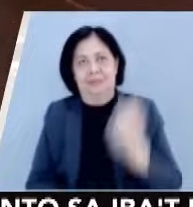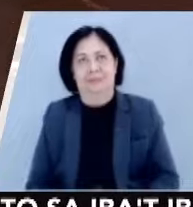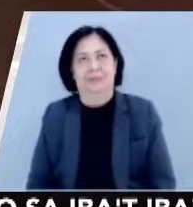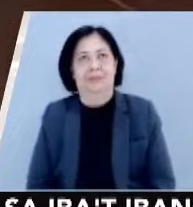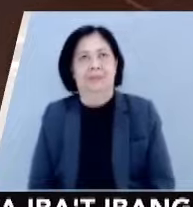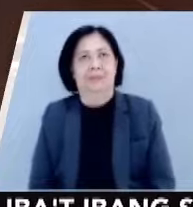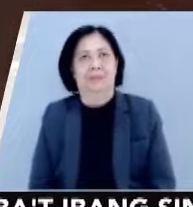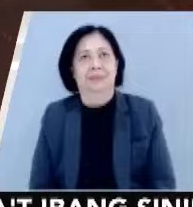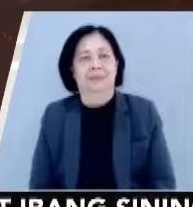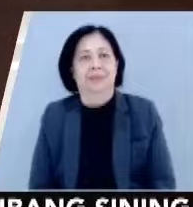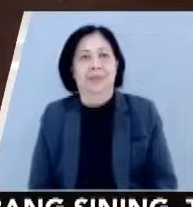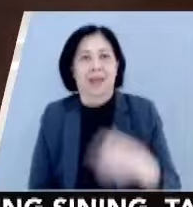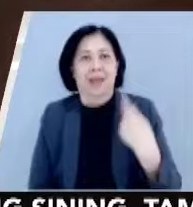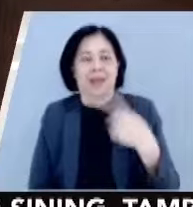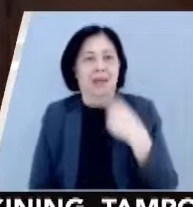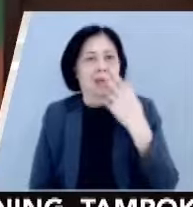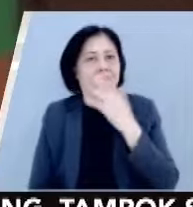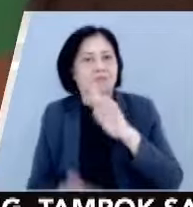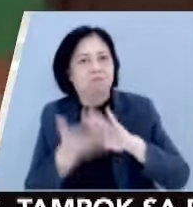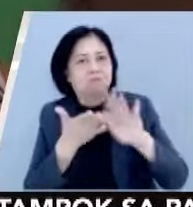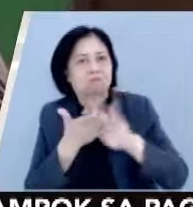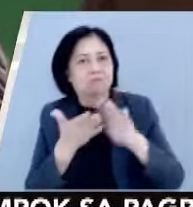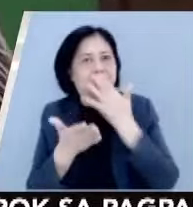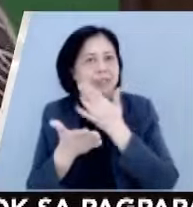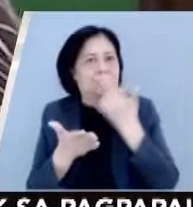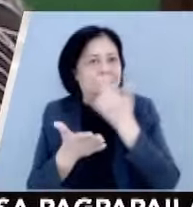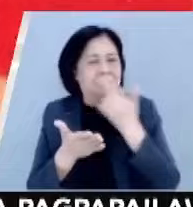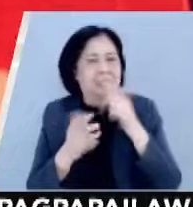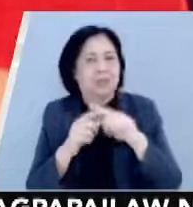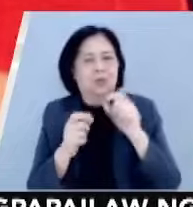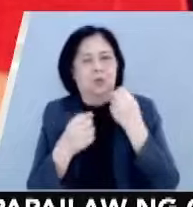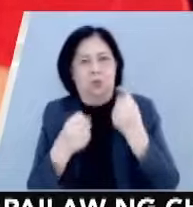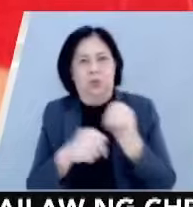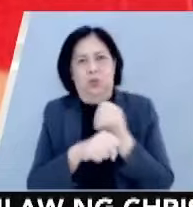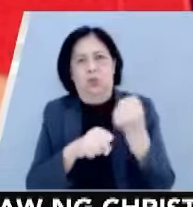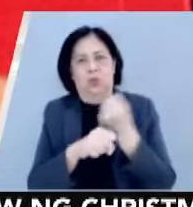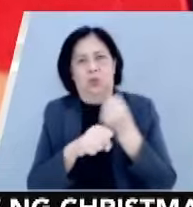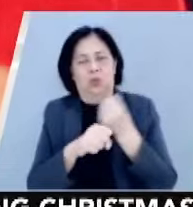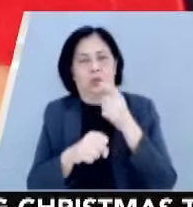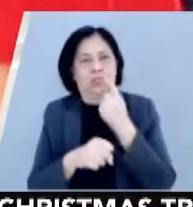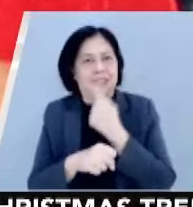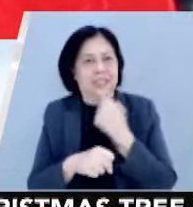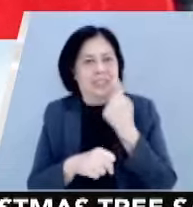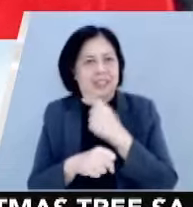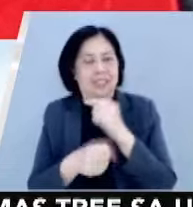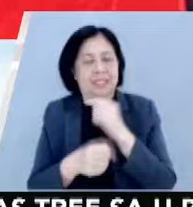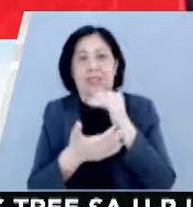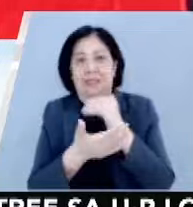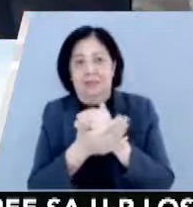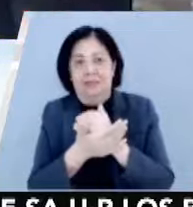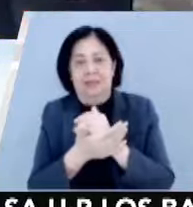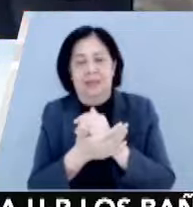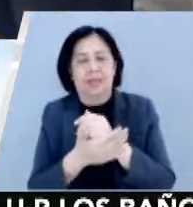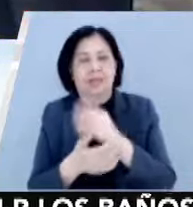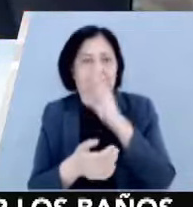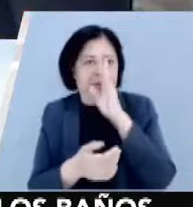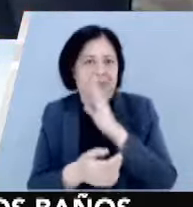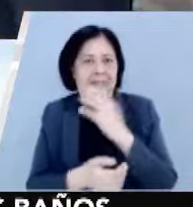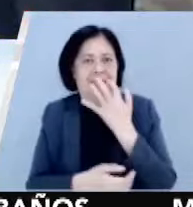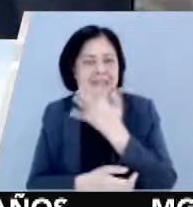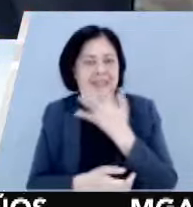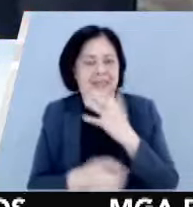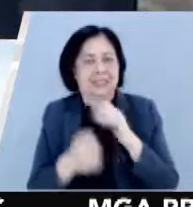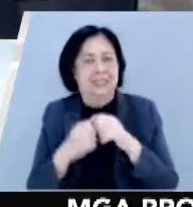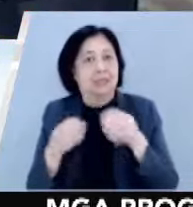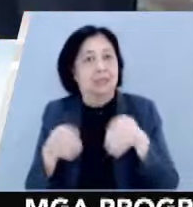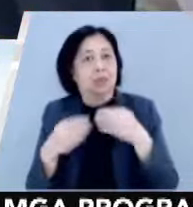fluoride varnish application din para maging matibay ang ngipin at makaiwas sa tooth decay. Nagbigay rin tayo ng